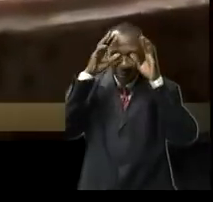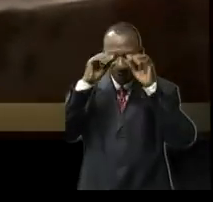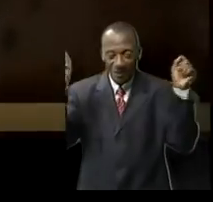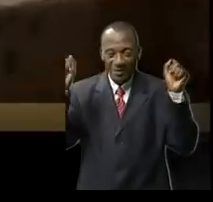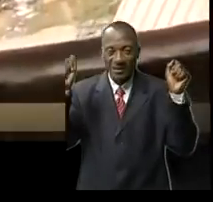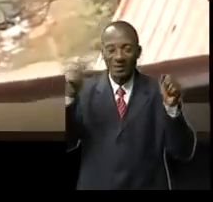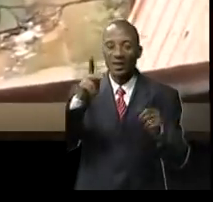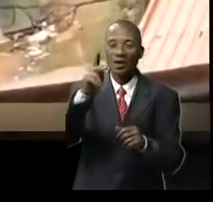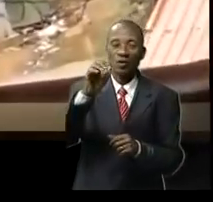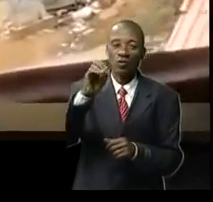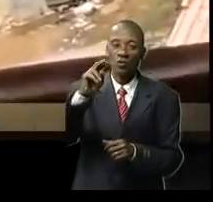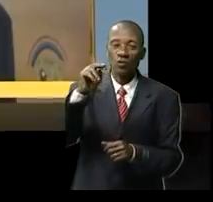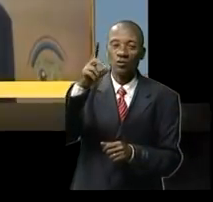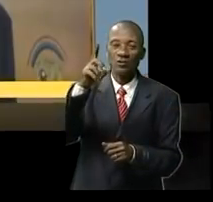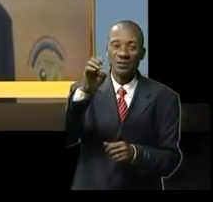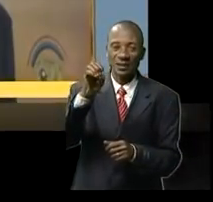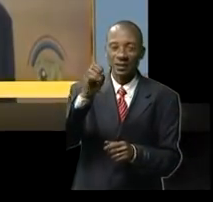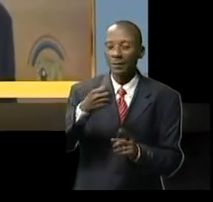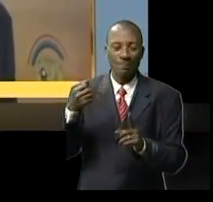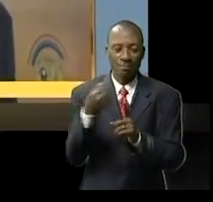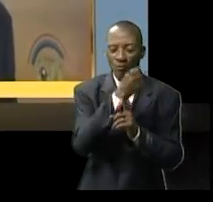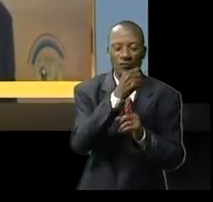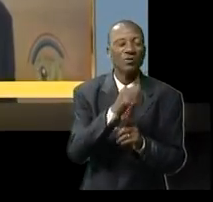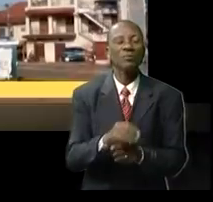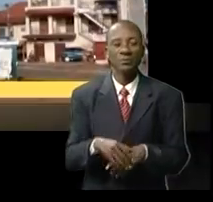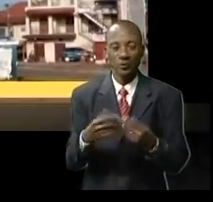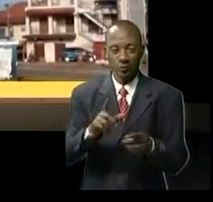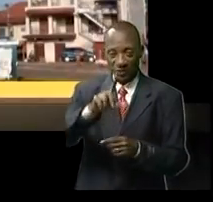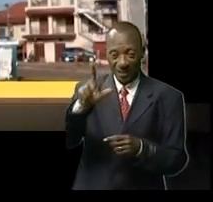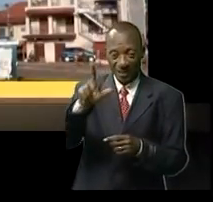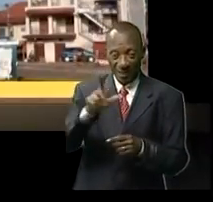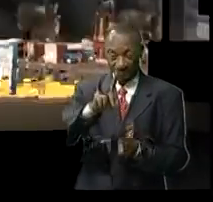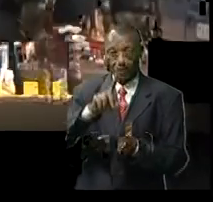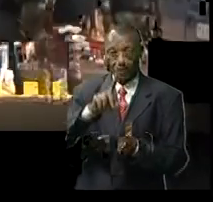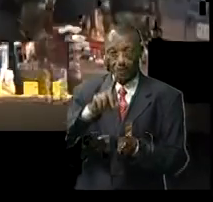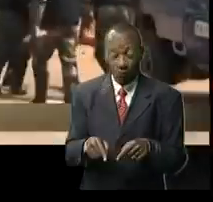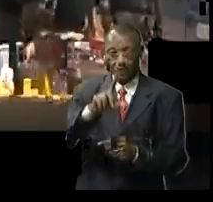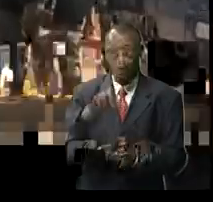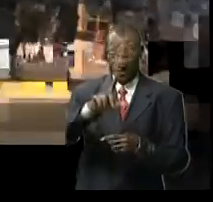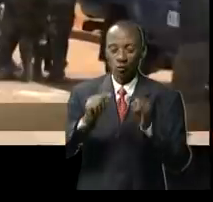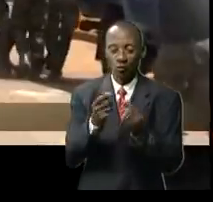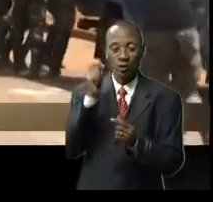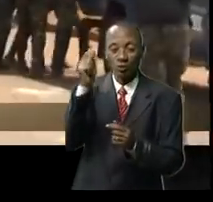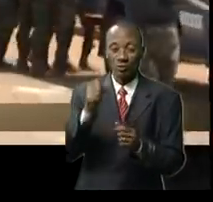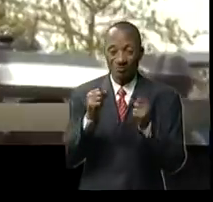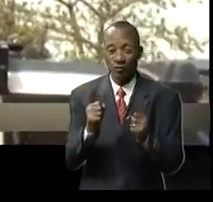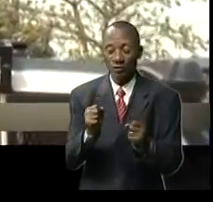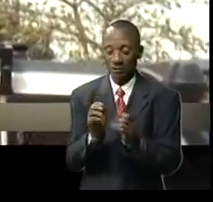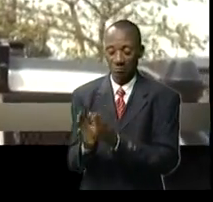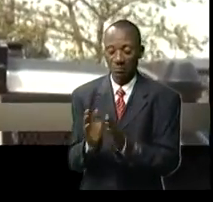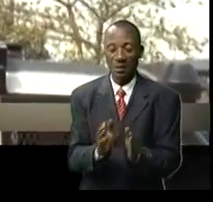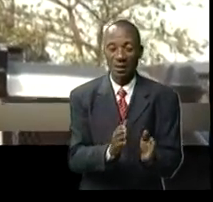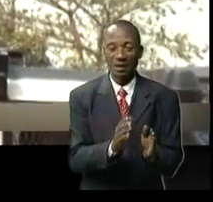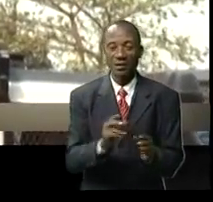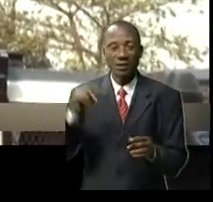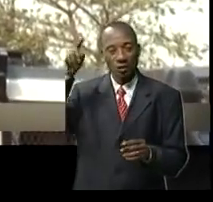des institutions ont promis ce lundi la mise en place d'un gouvernement d'union nationale chargé de conduire une période de transition politique